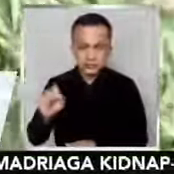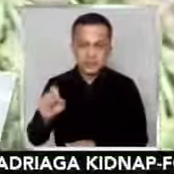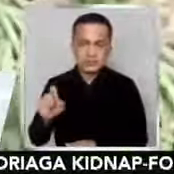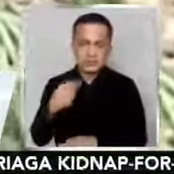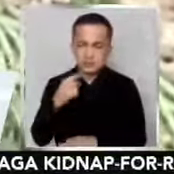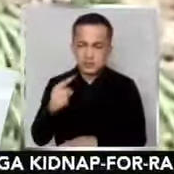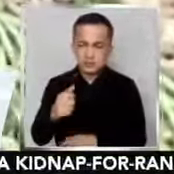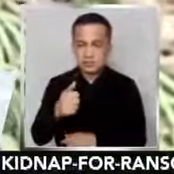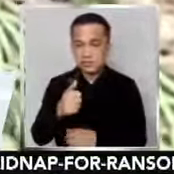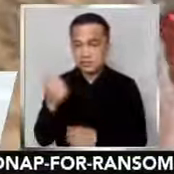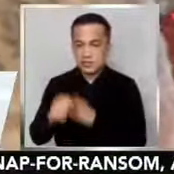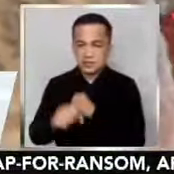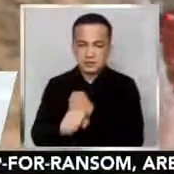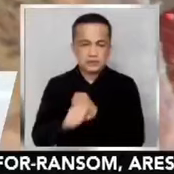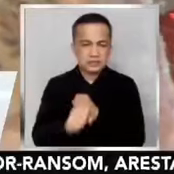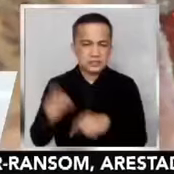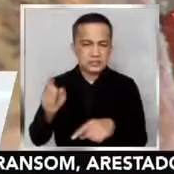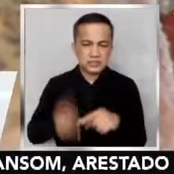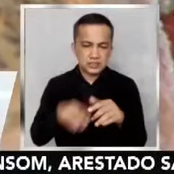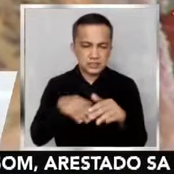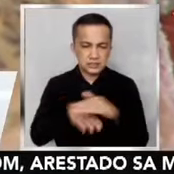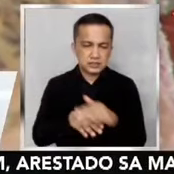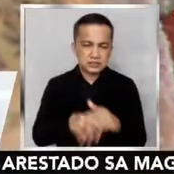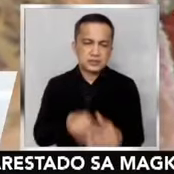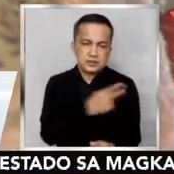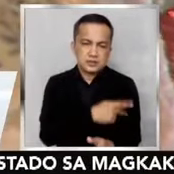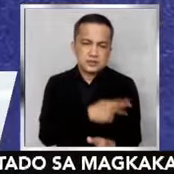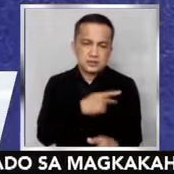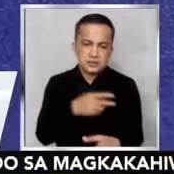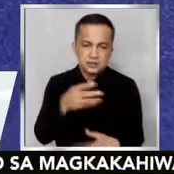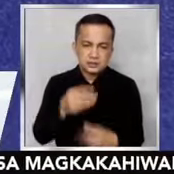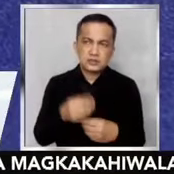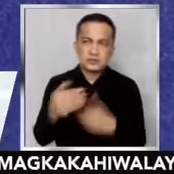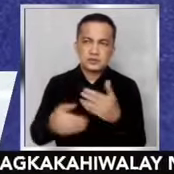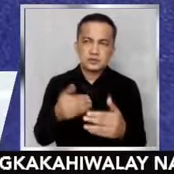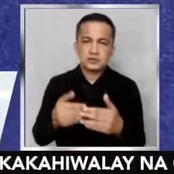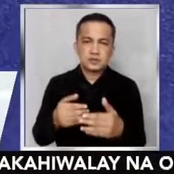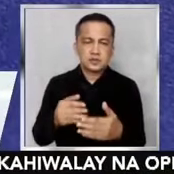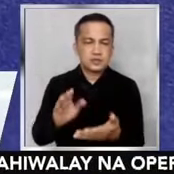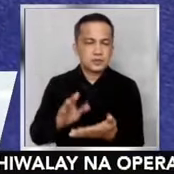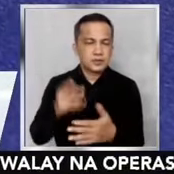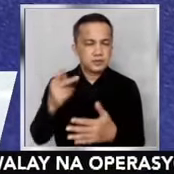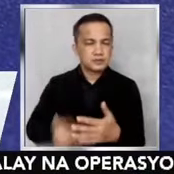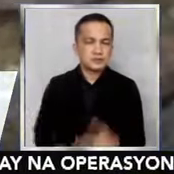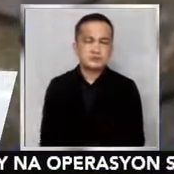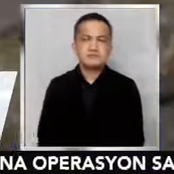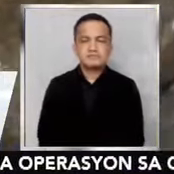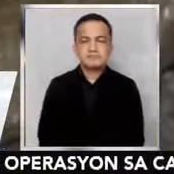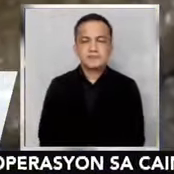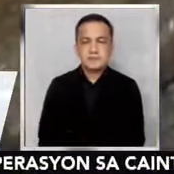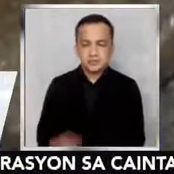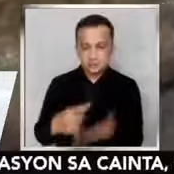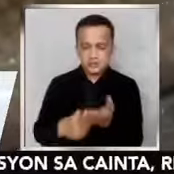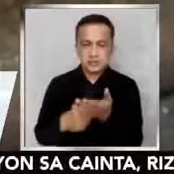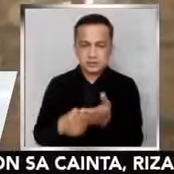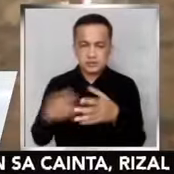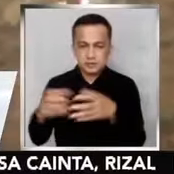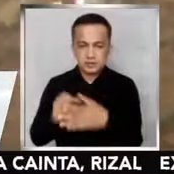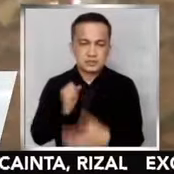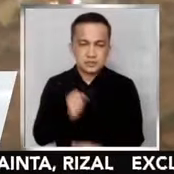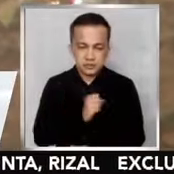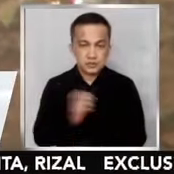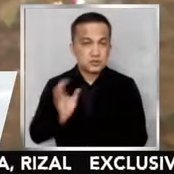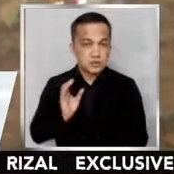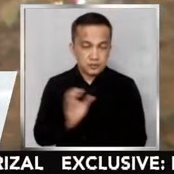hindi maka-access ang mga pasyente dahil sa dagdag proseso at sa presyo. Tinatalakay pa sa komite sa Senado at sa Kamara